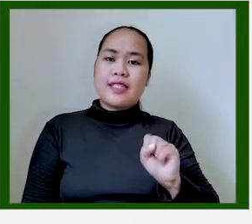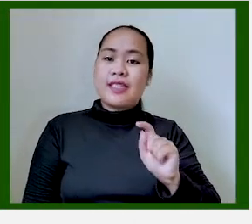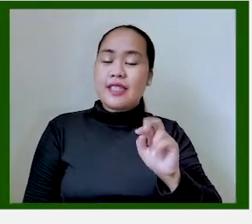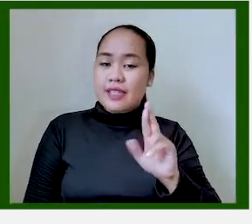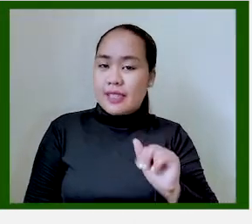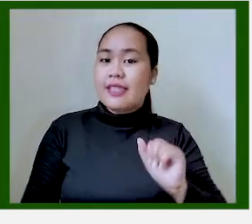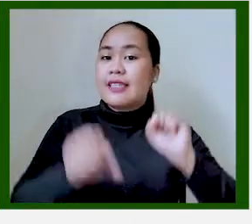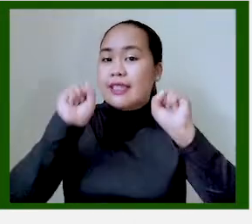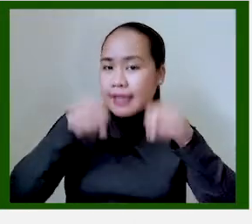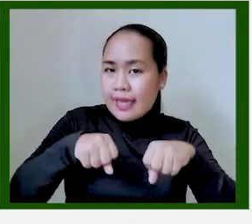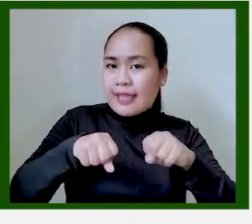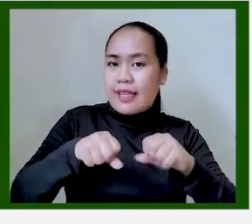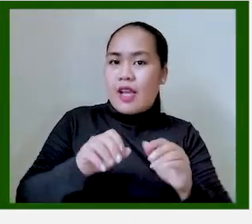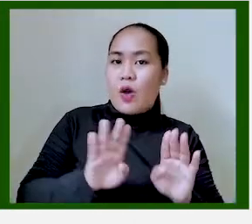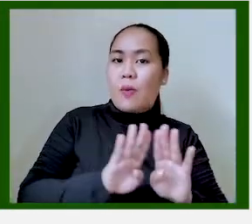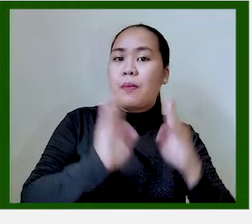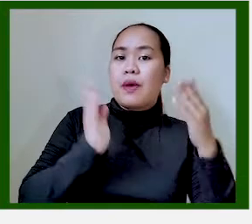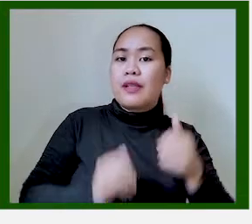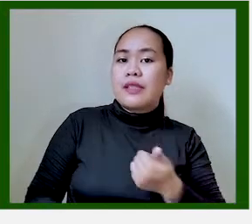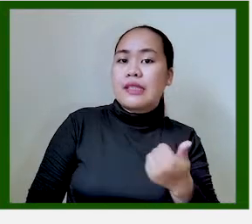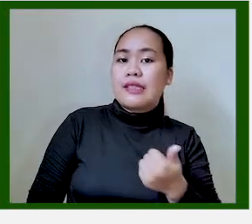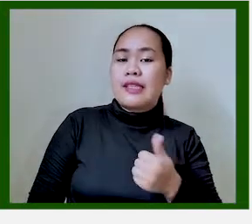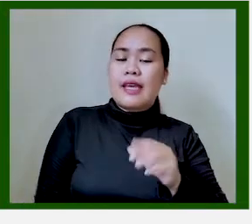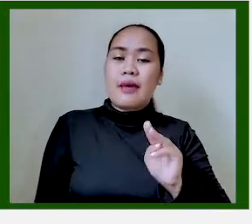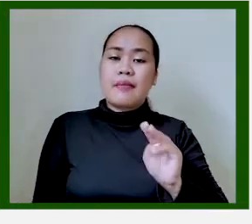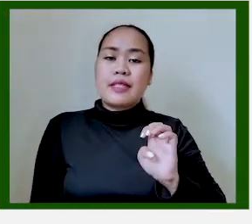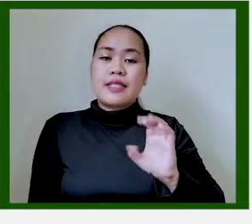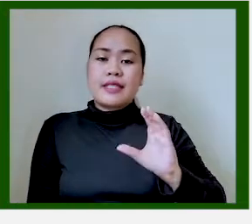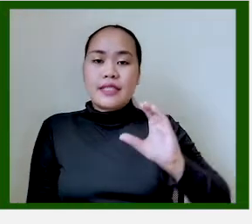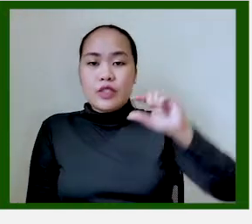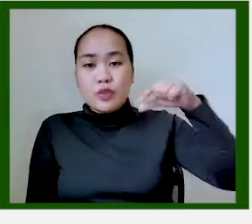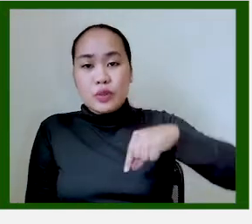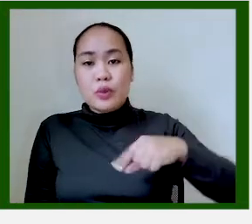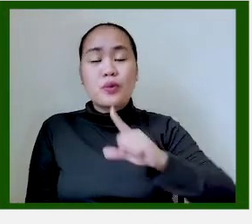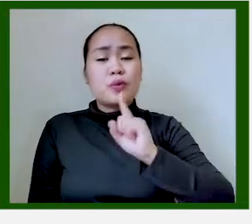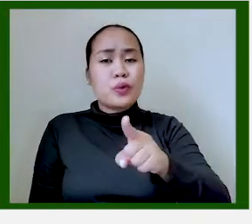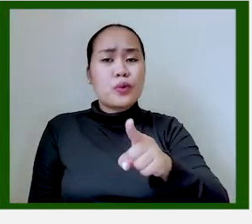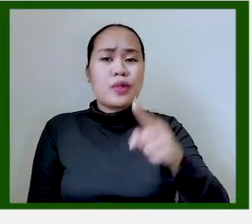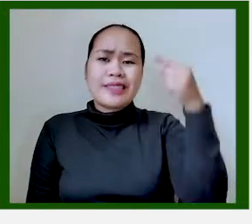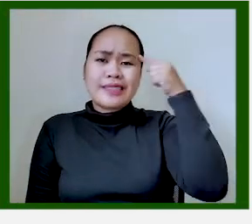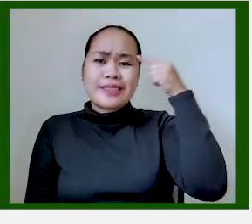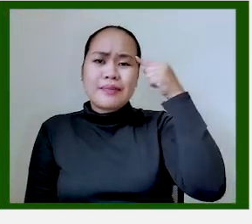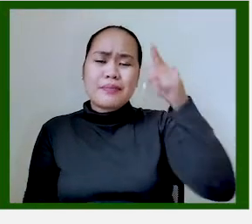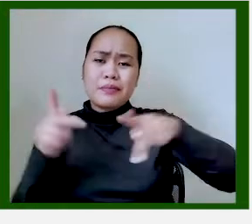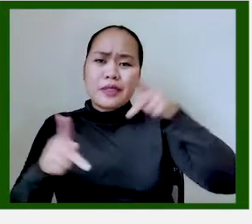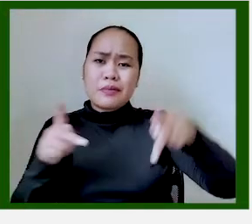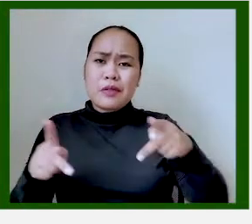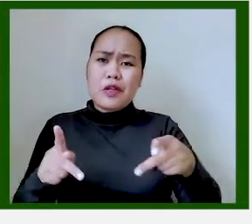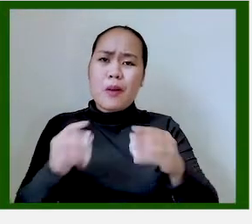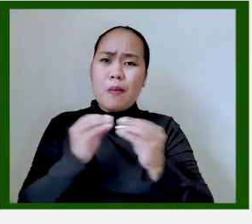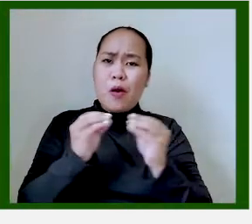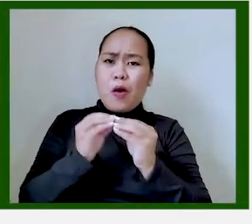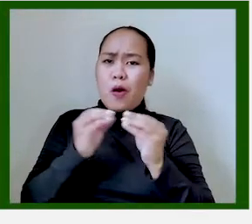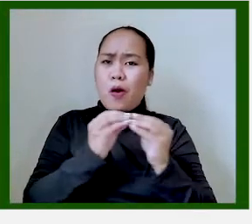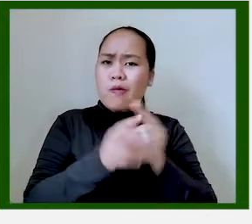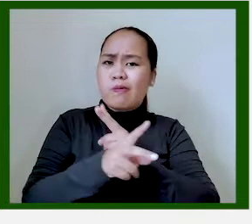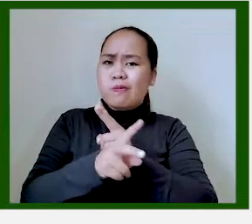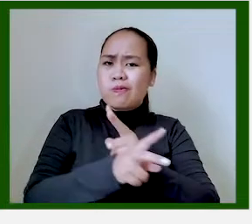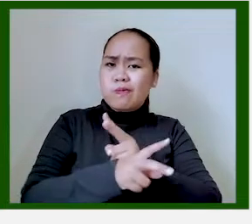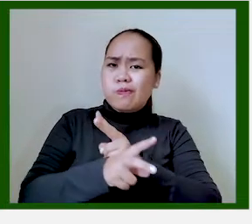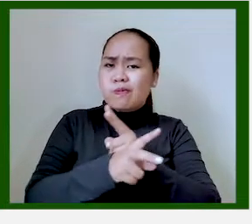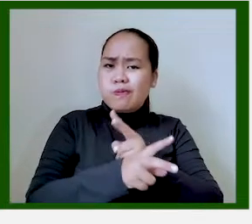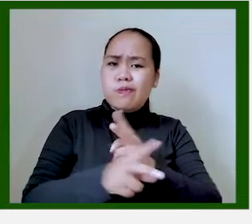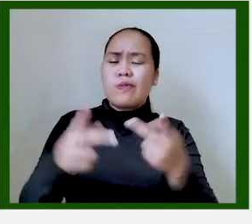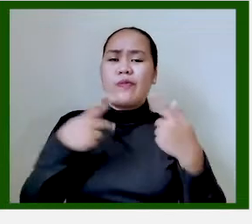MECQ pa rin. Kasi mas lalong mag-iingat eh, lalo na ngayon may Delta, 'di ba? Pag sinabi mo kasing